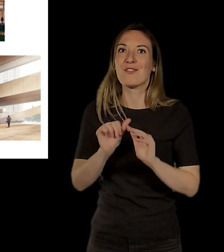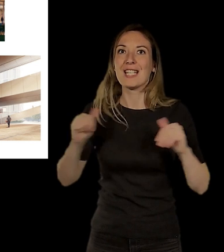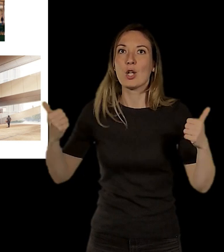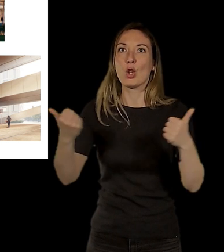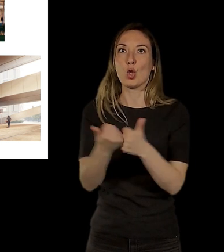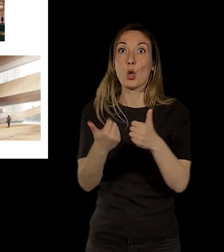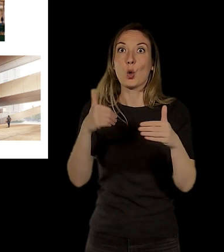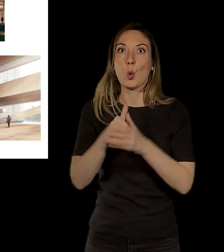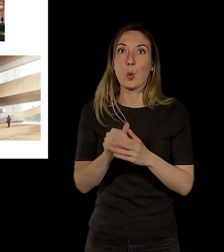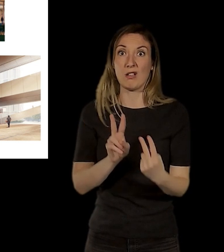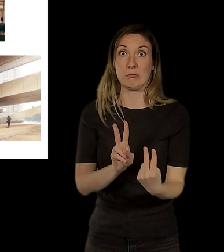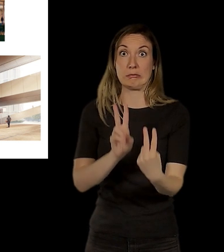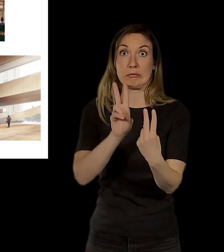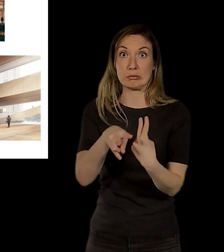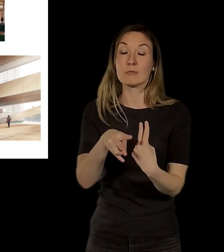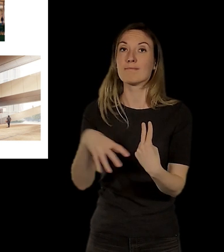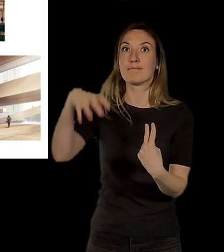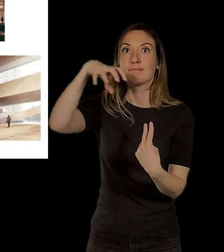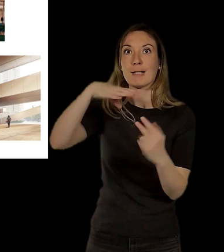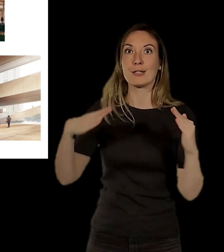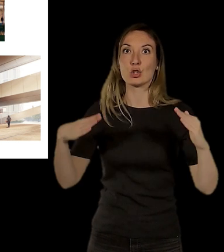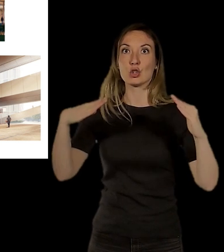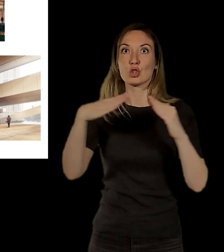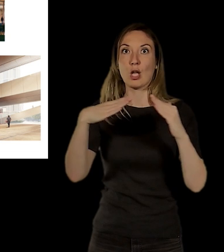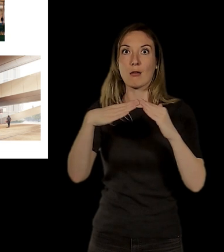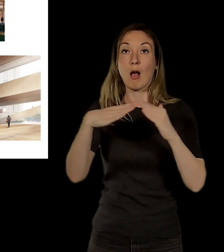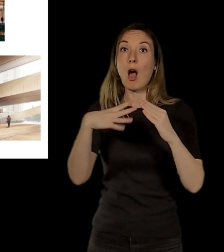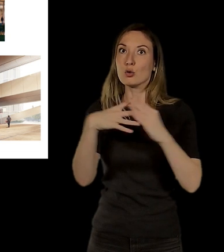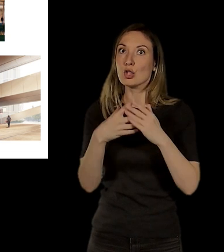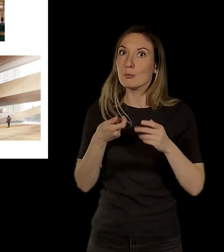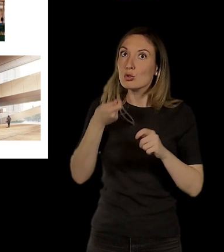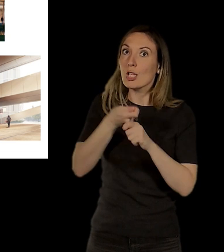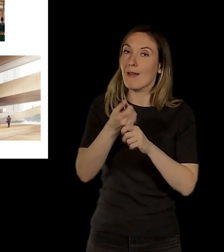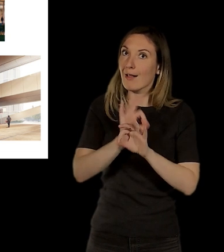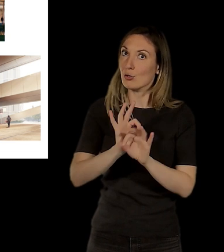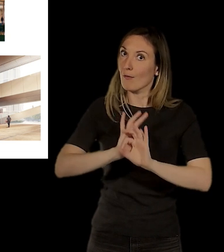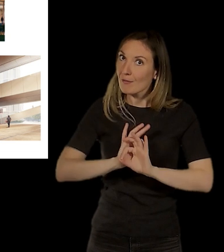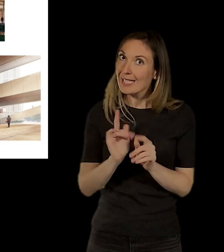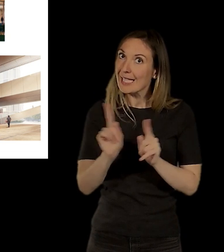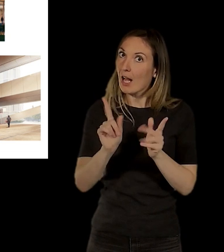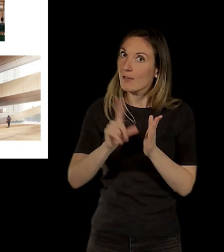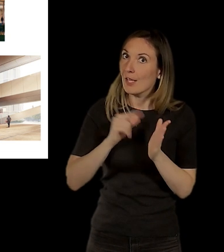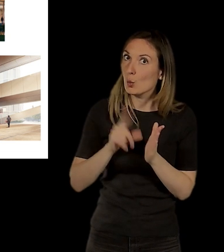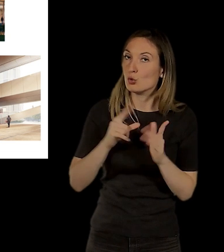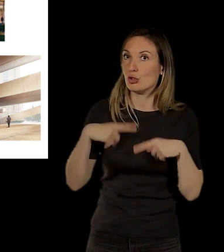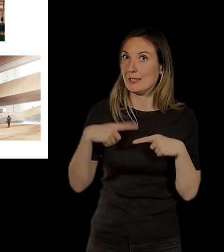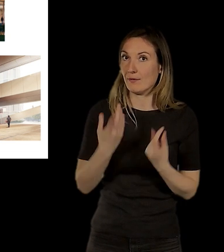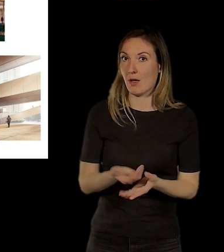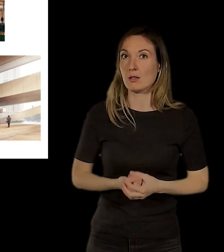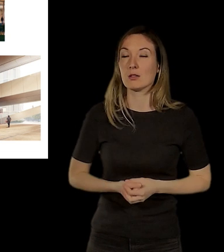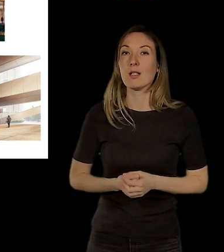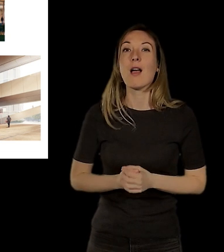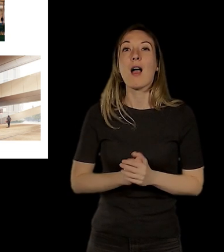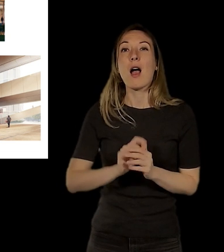a dodá do toho místa nové funkce. A jako třetí bod intervence nebo třetí